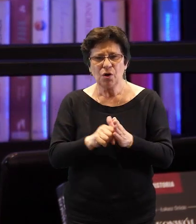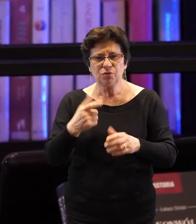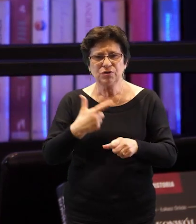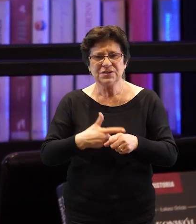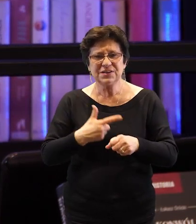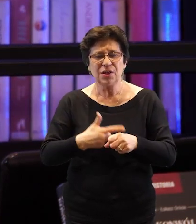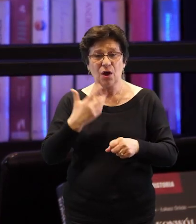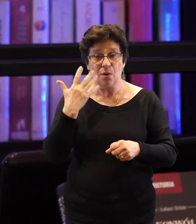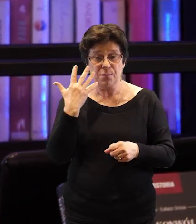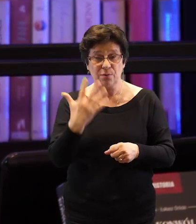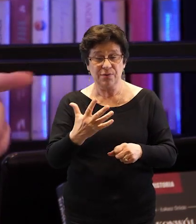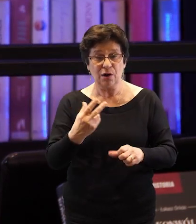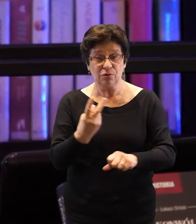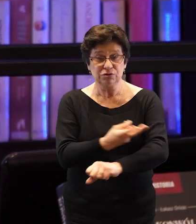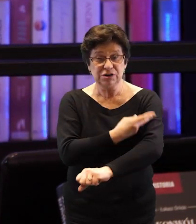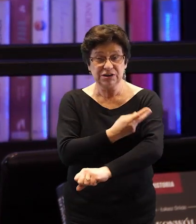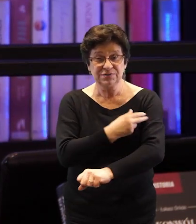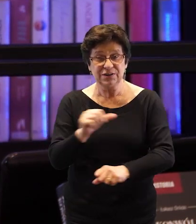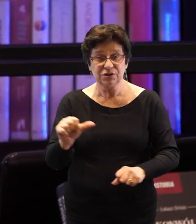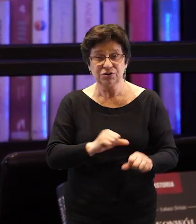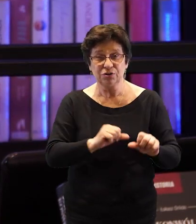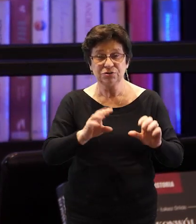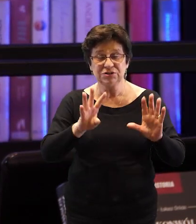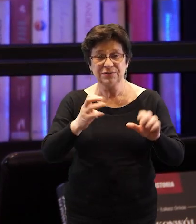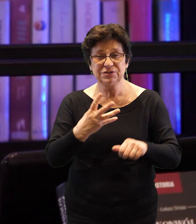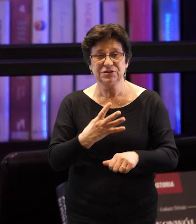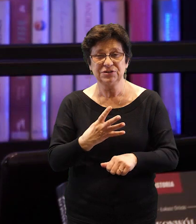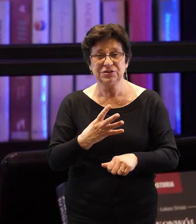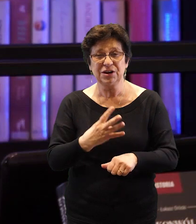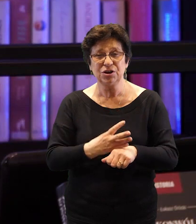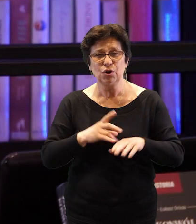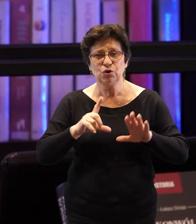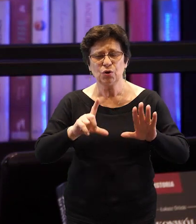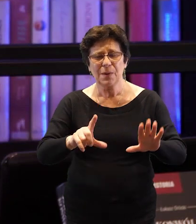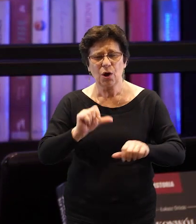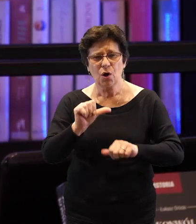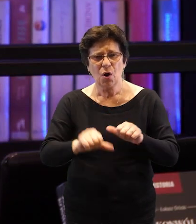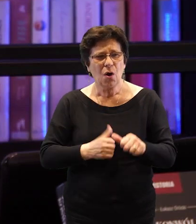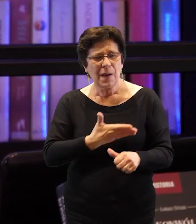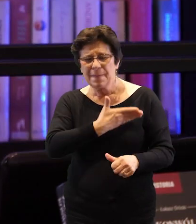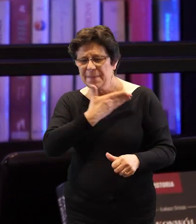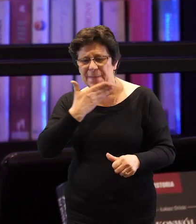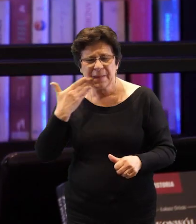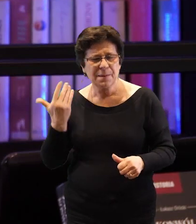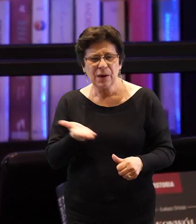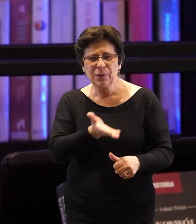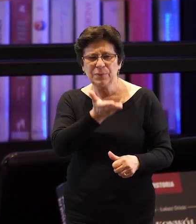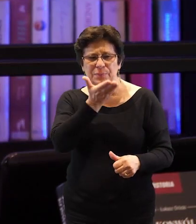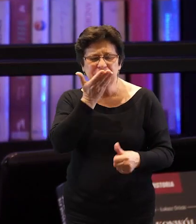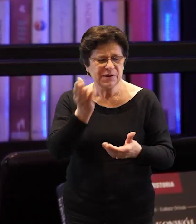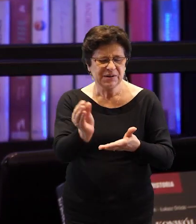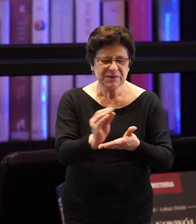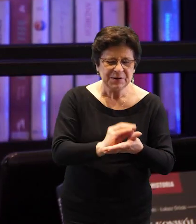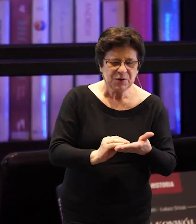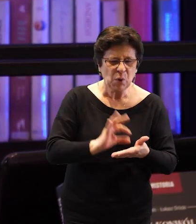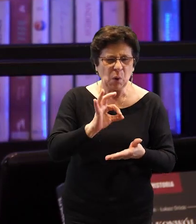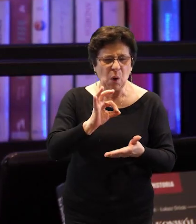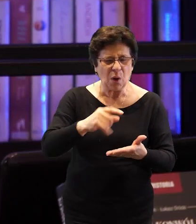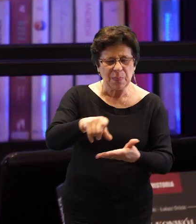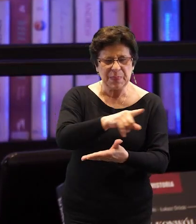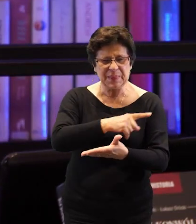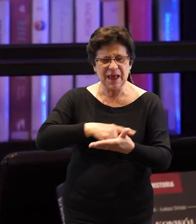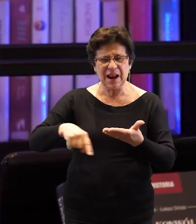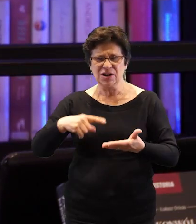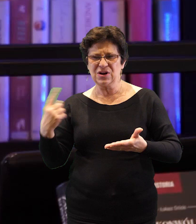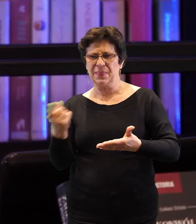czerwca 1947 roku nie było jakiegokolwiek artykułu na temat czegoś takiego jak latające talerze.